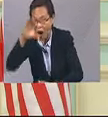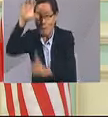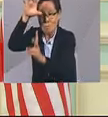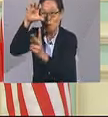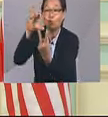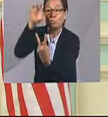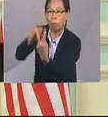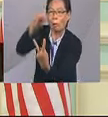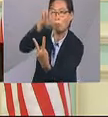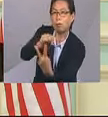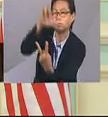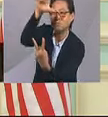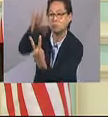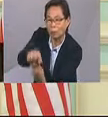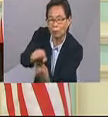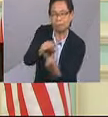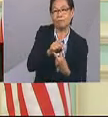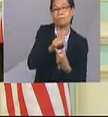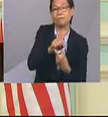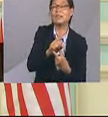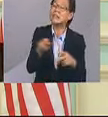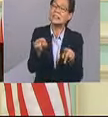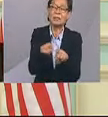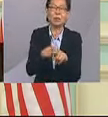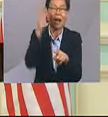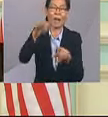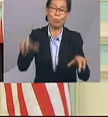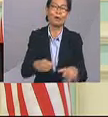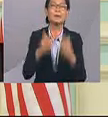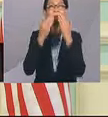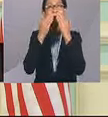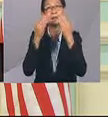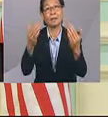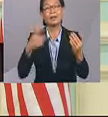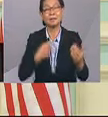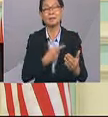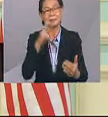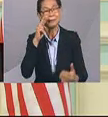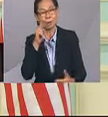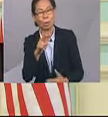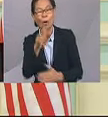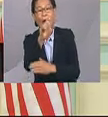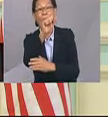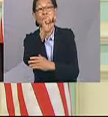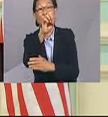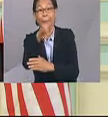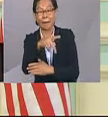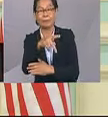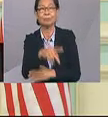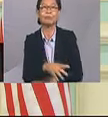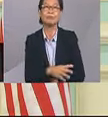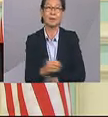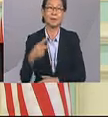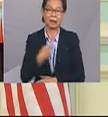tangkap mereka semula. Dan perkara yang sama akan dilakukan dan insyaAllah kita akan tengok dari segi SOP